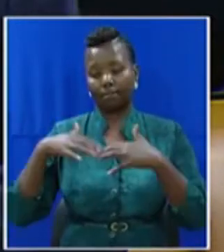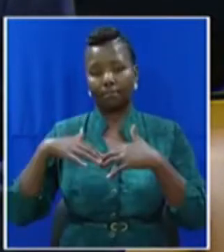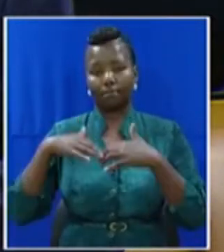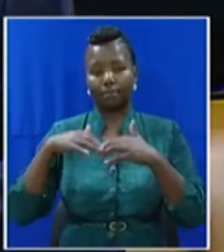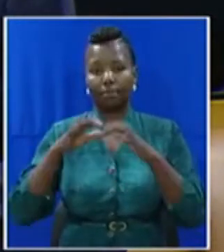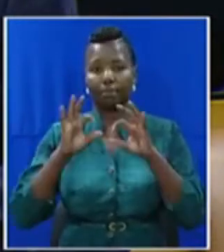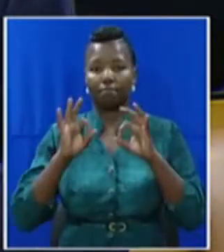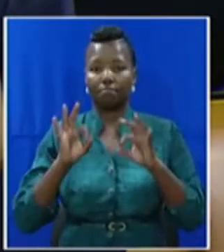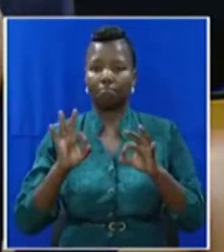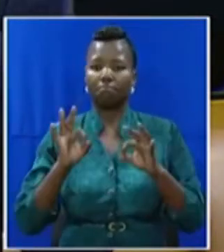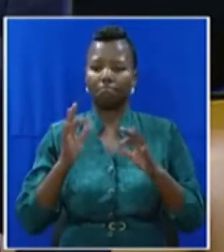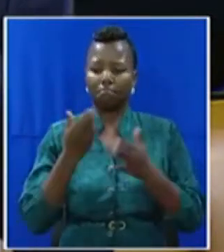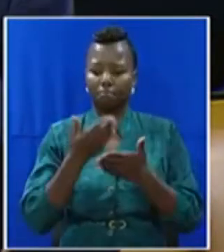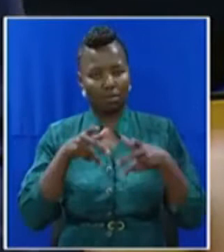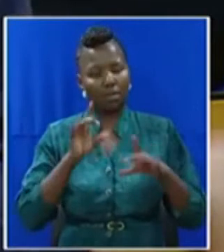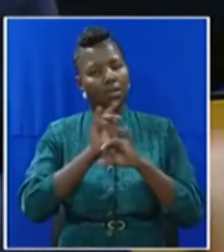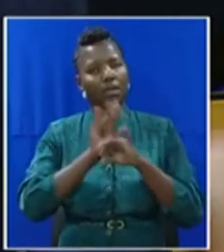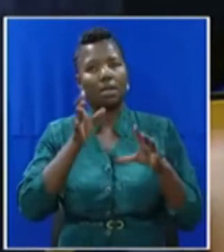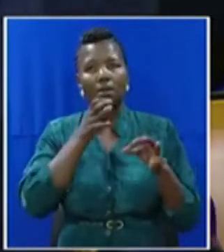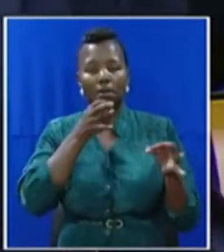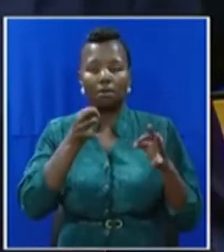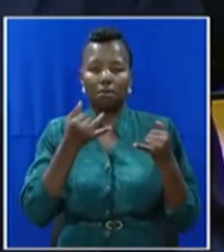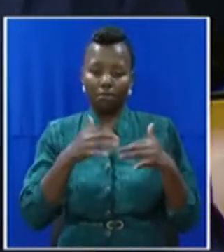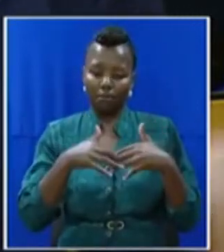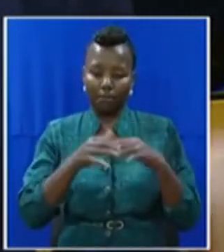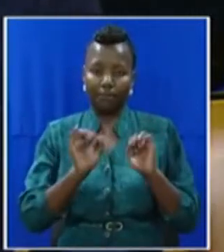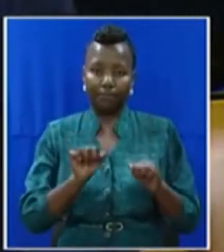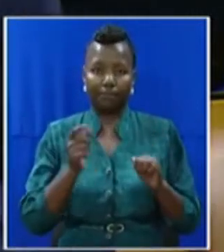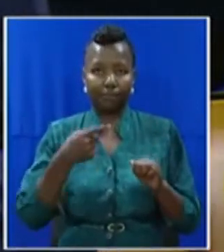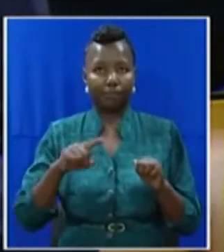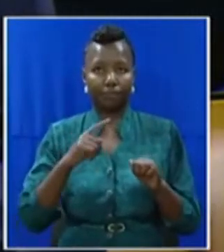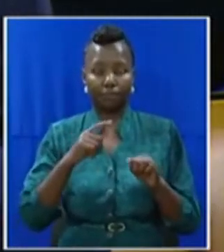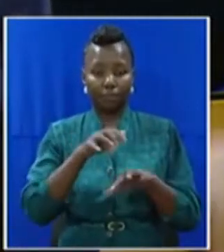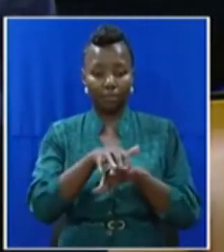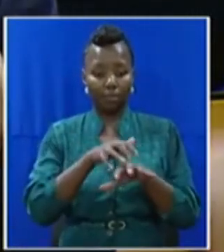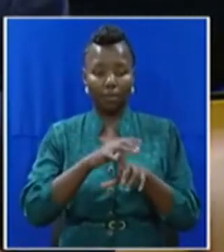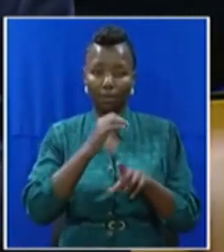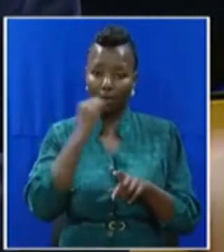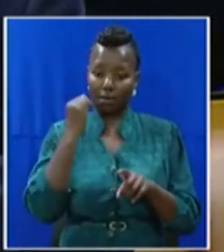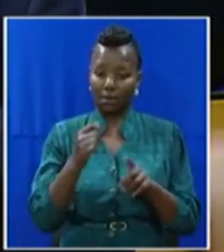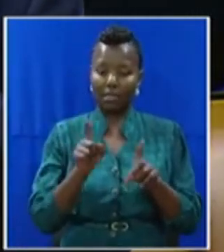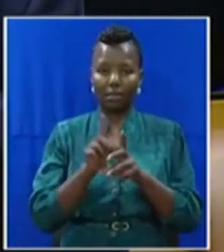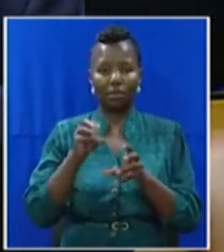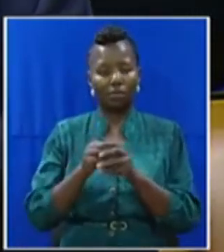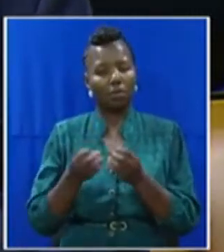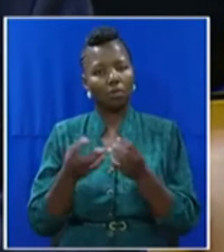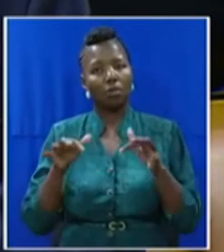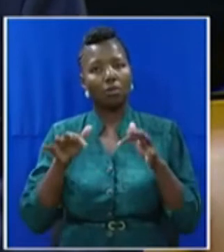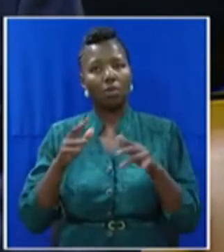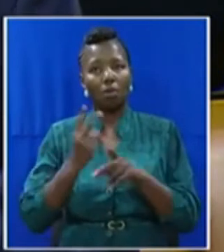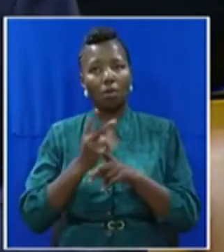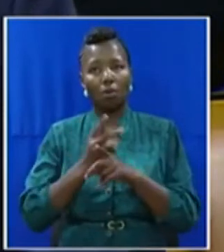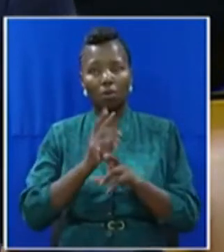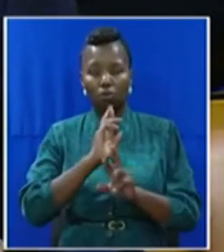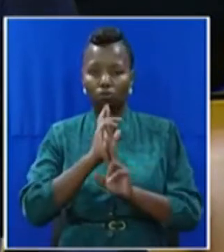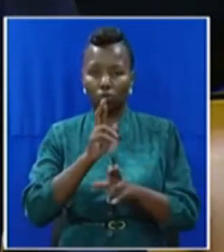weggeruimd kan worden. Dus ook nodig dat een duidelijke definitie gevormd wordt oor precies wat van hulle plaas moord, zodat al die betrokkenis